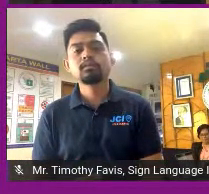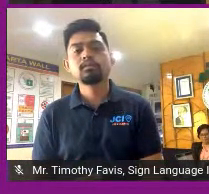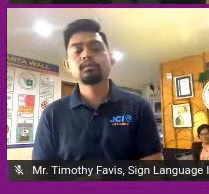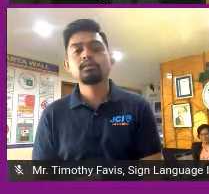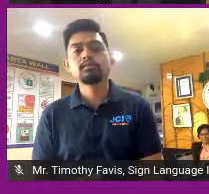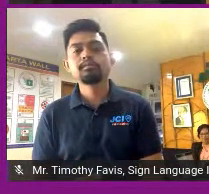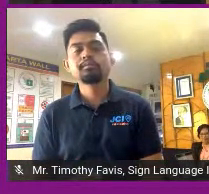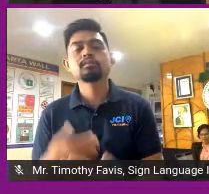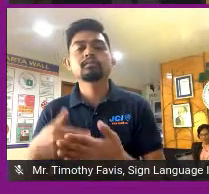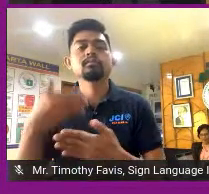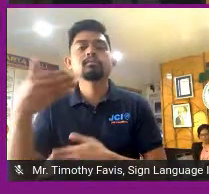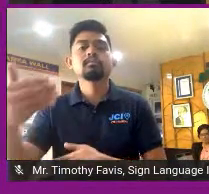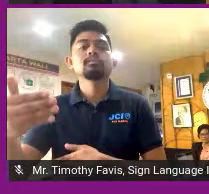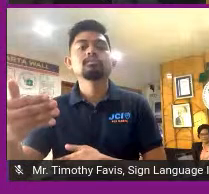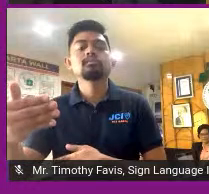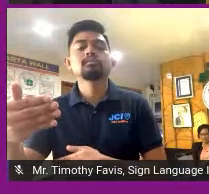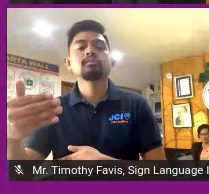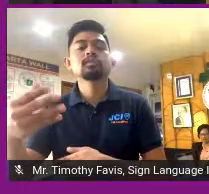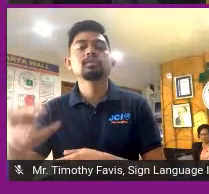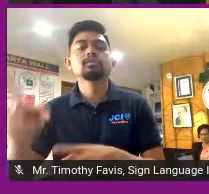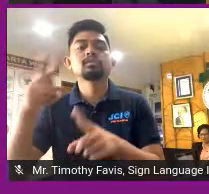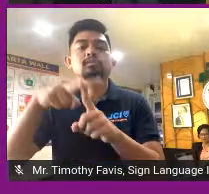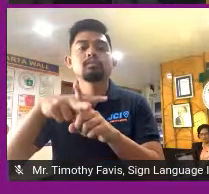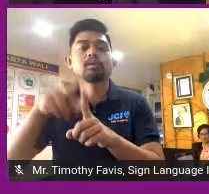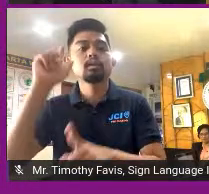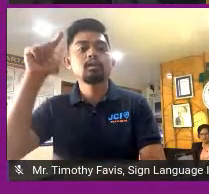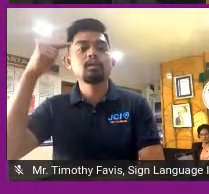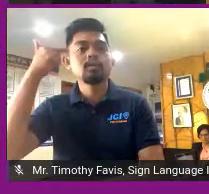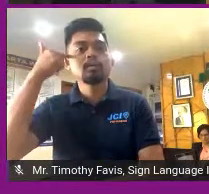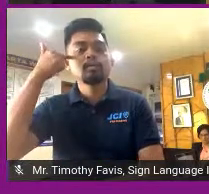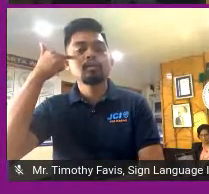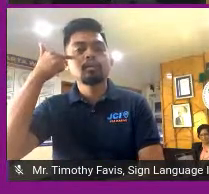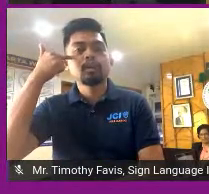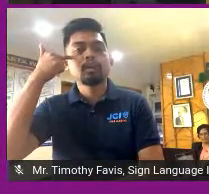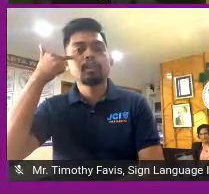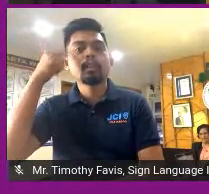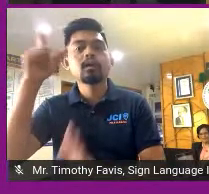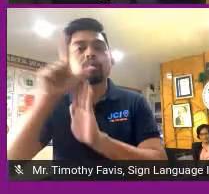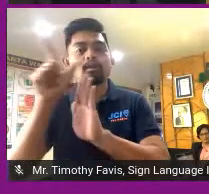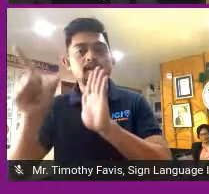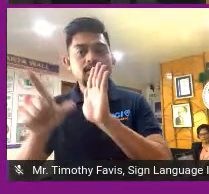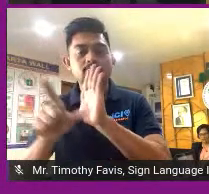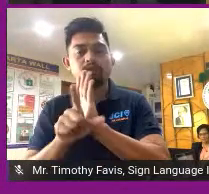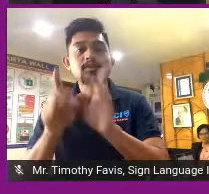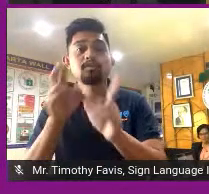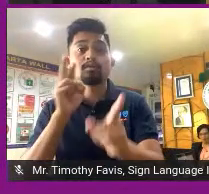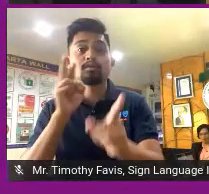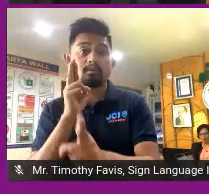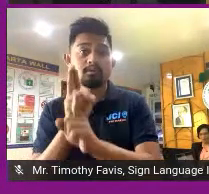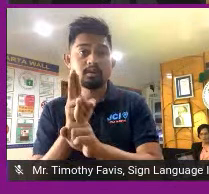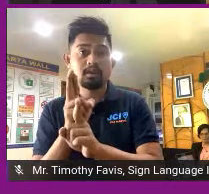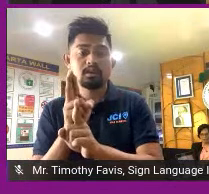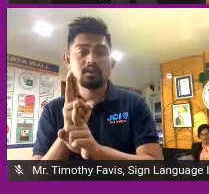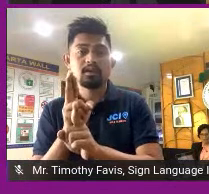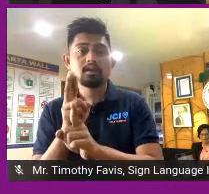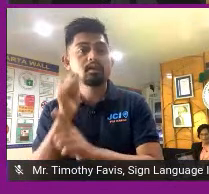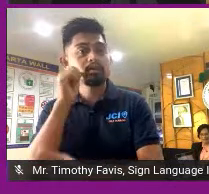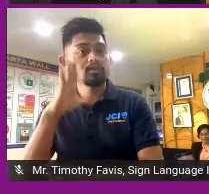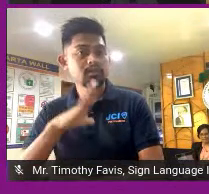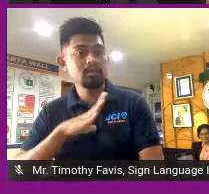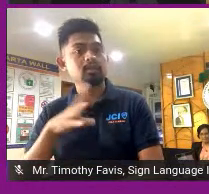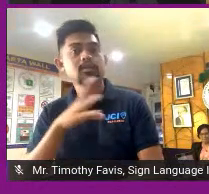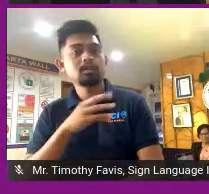Then implement government mandates strengthening rights of women and children. Dadagdag natin dyan rights of women and